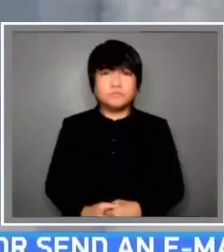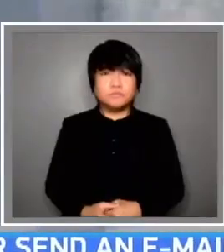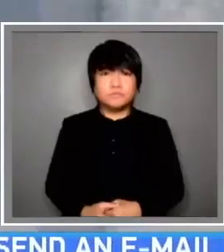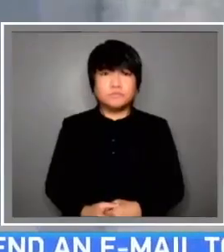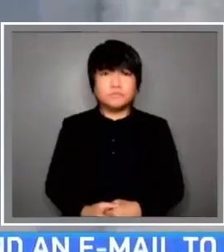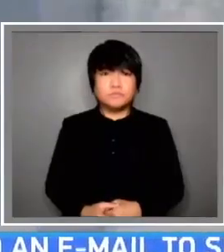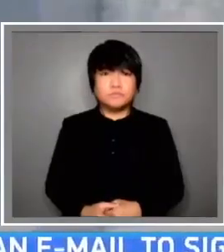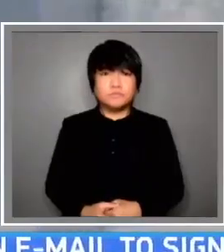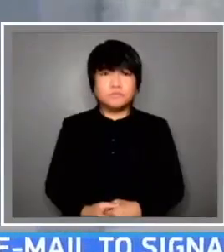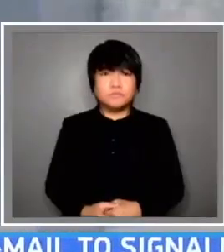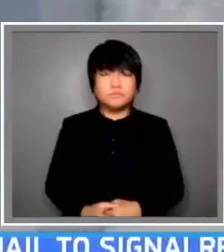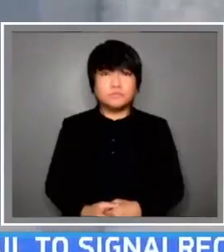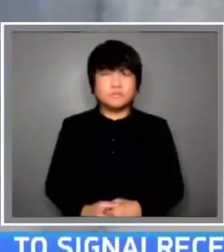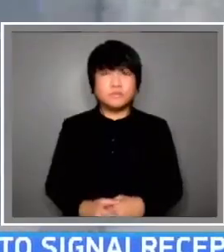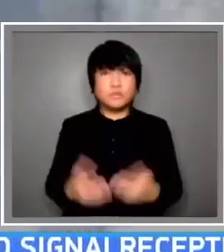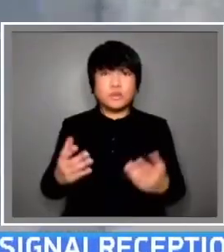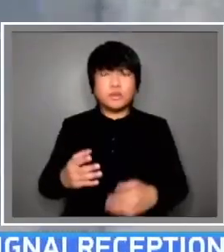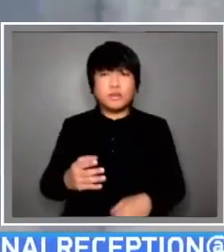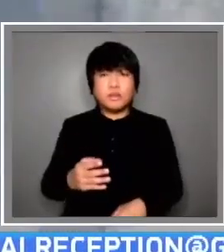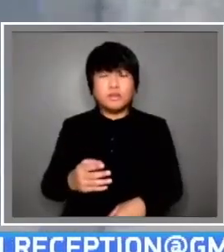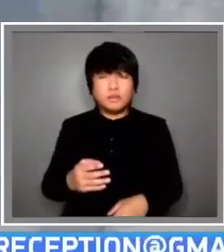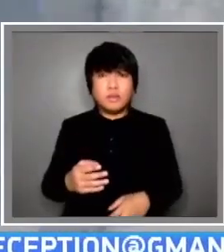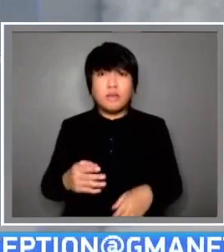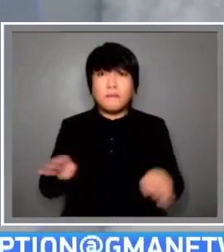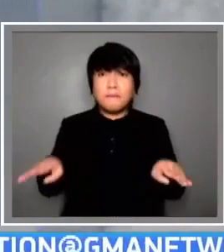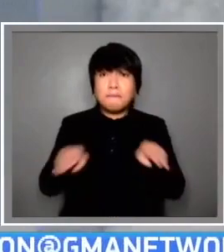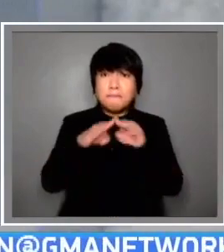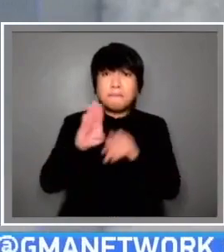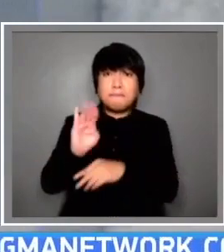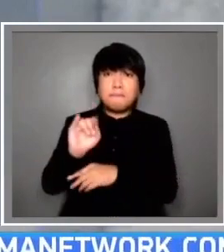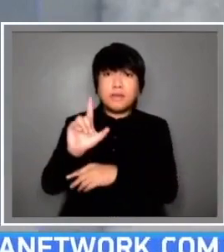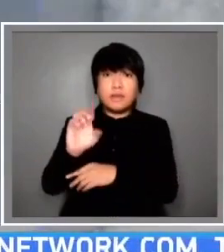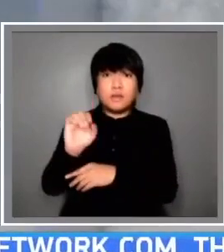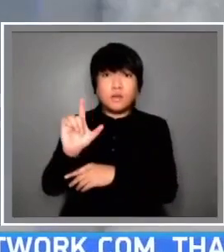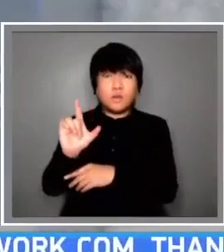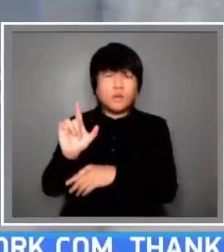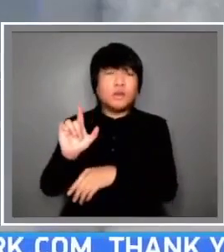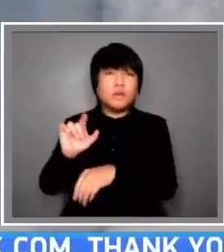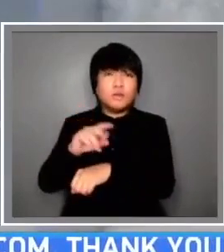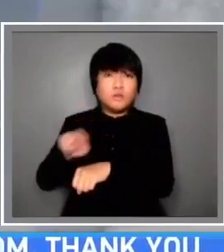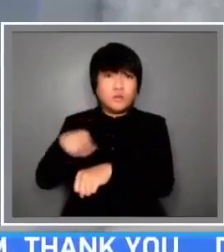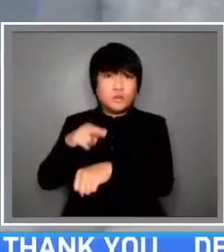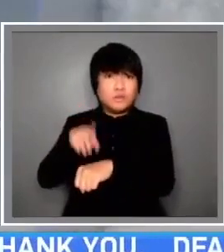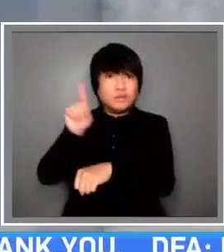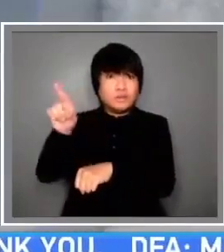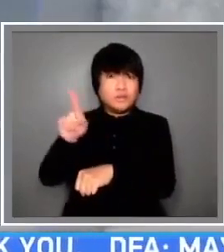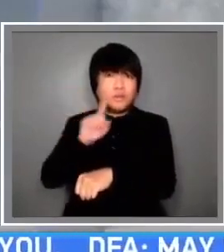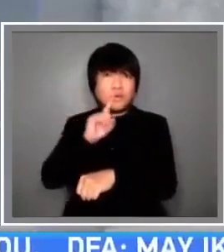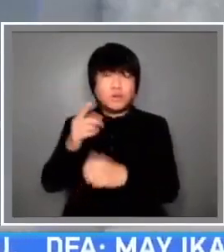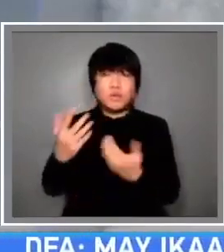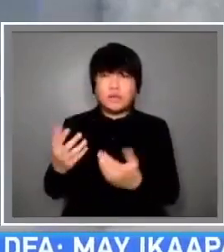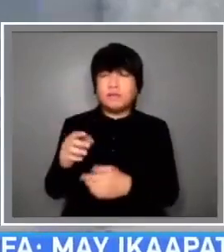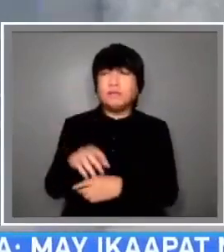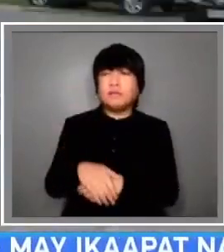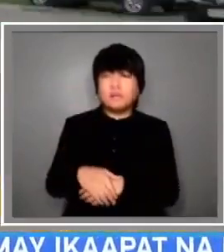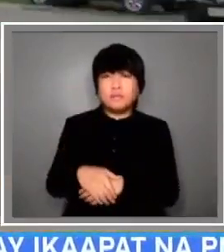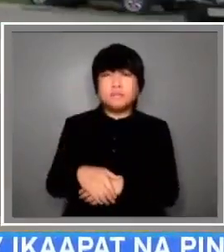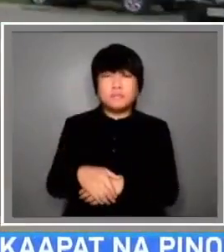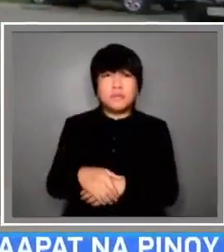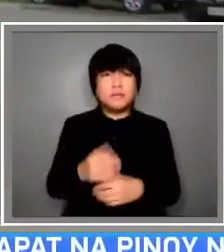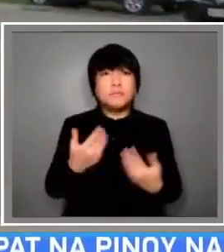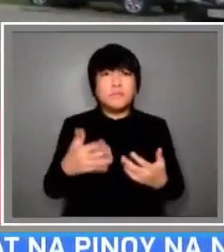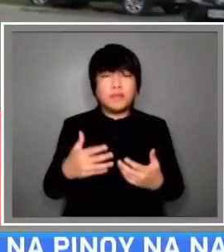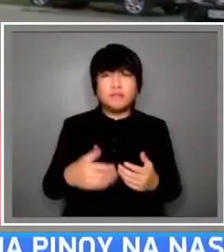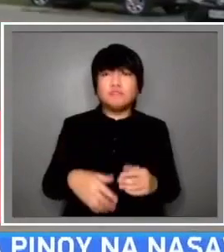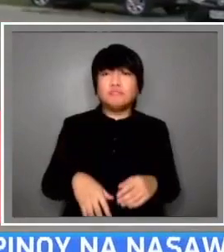Sa Bicol Region, sanib puwersa ang pulisya at COMELEC sa pagbabantay ng mga na-deliver ng election paraphernalia. Idiniretso ang